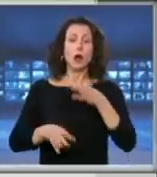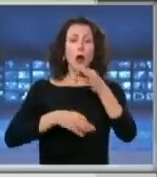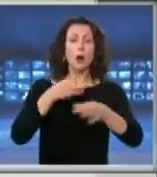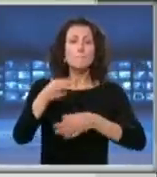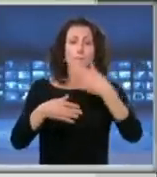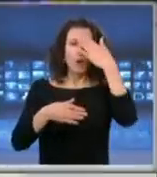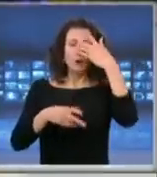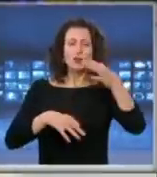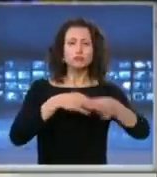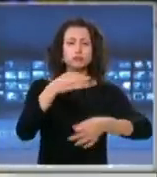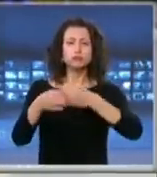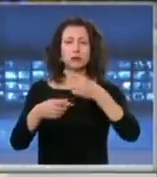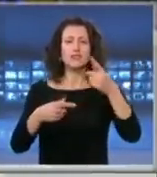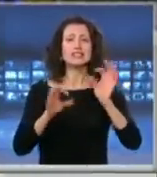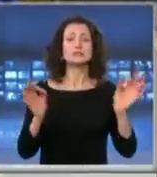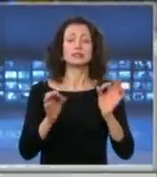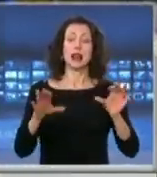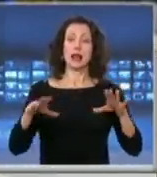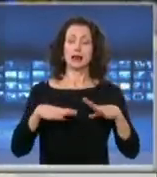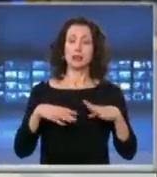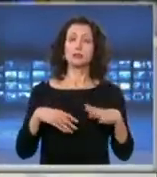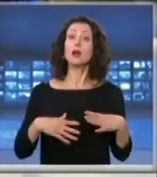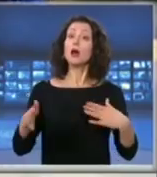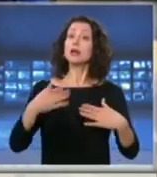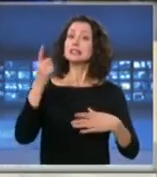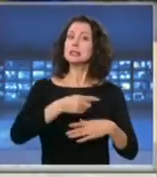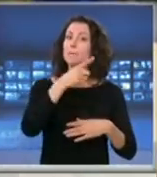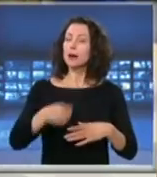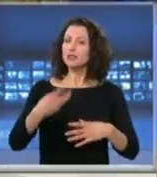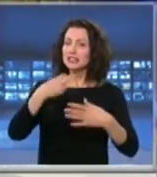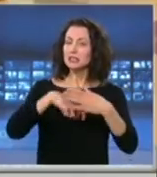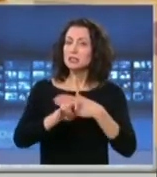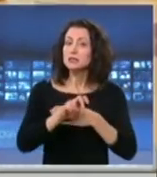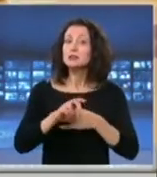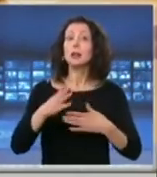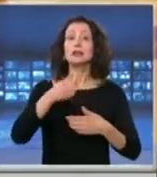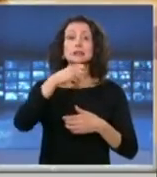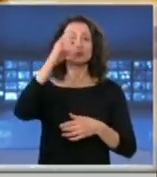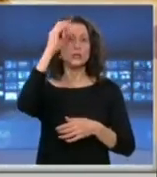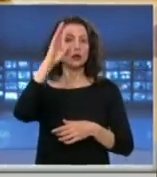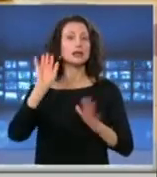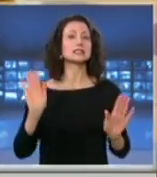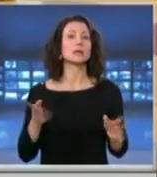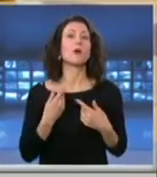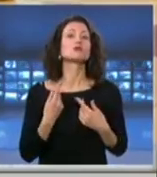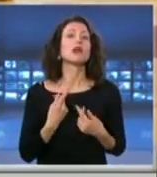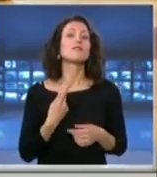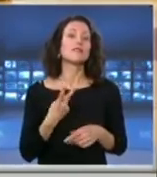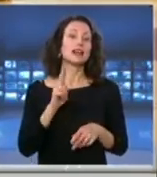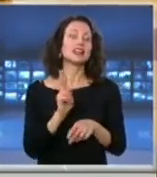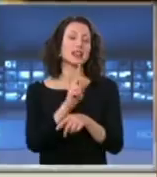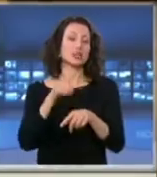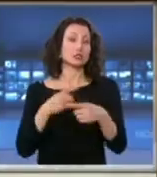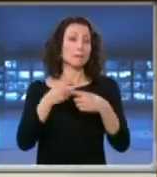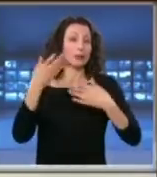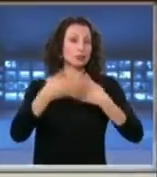разпространена. Забраната за излизане през уикенда започна в полунощ, но беше обявена само 2 часа по-рано, което доведе до